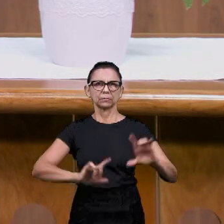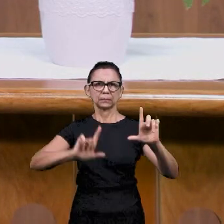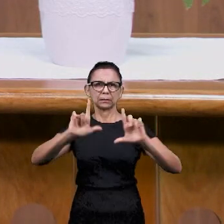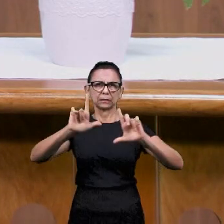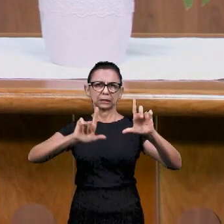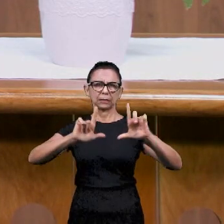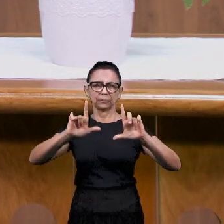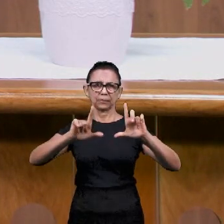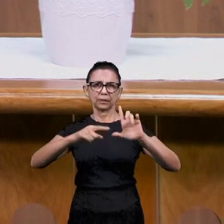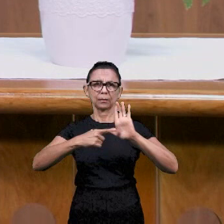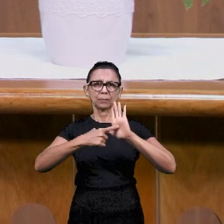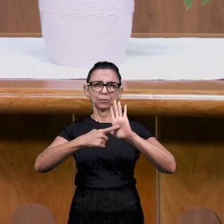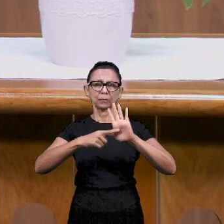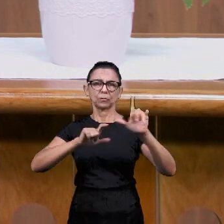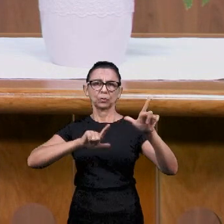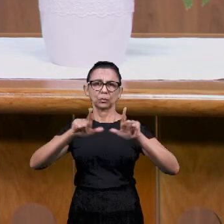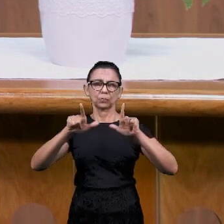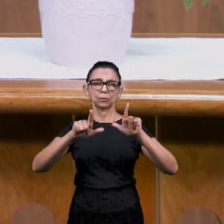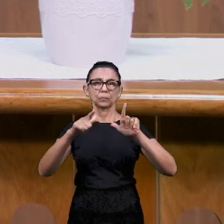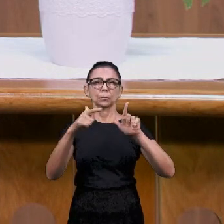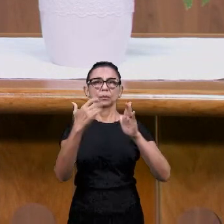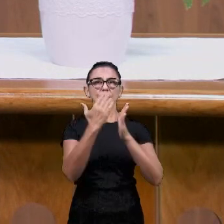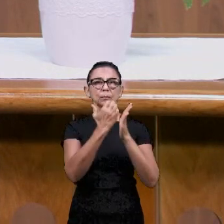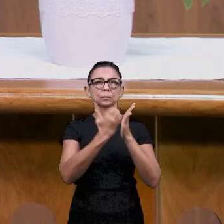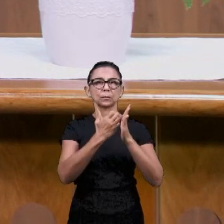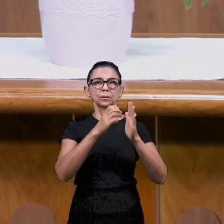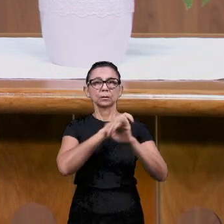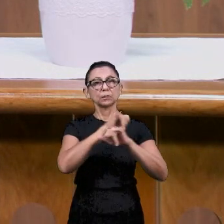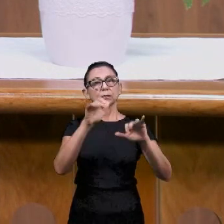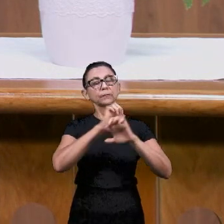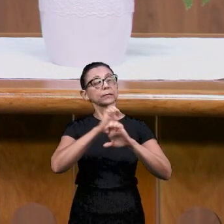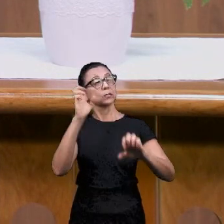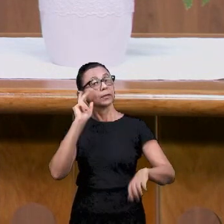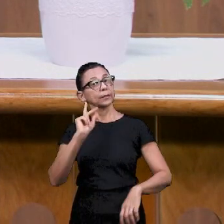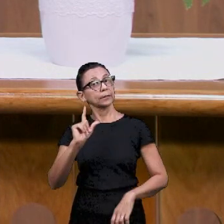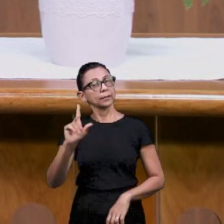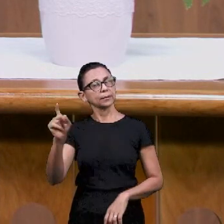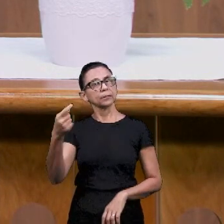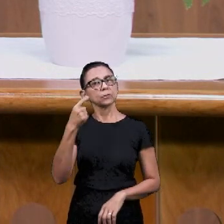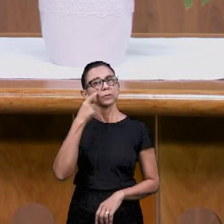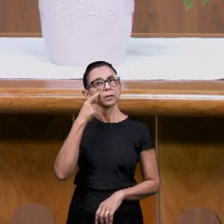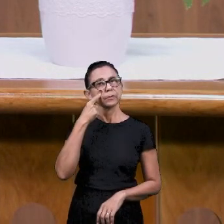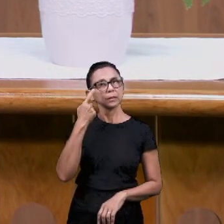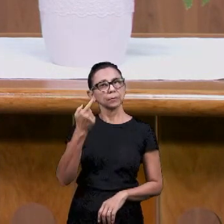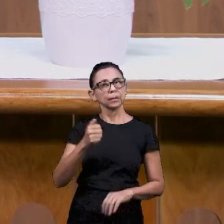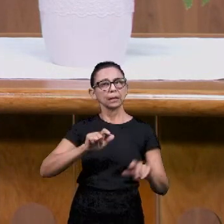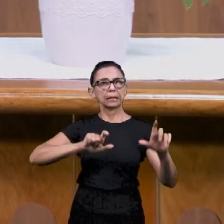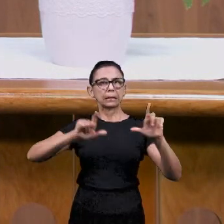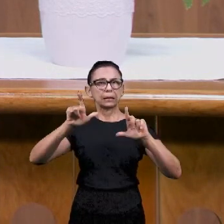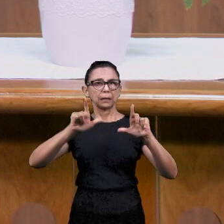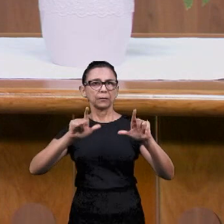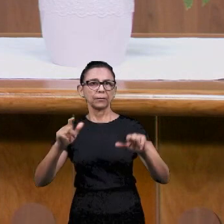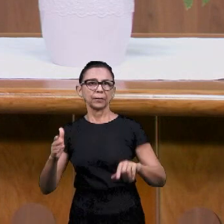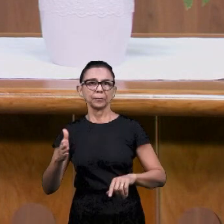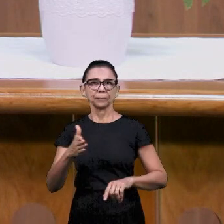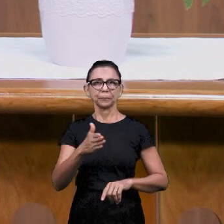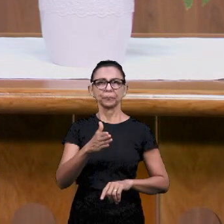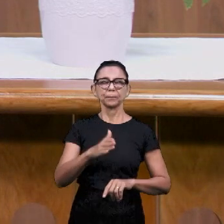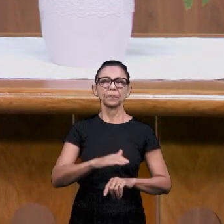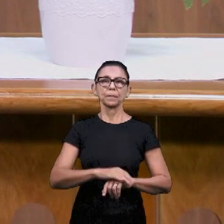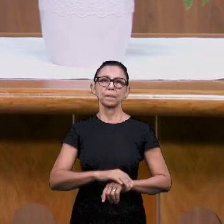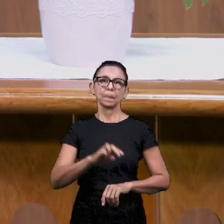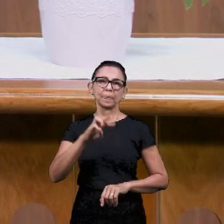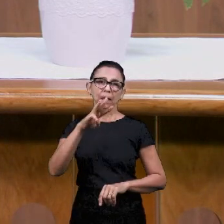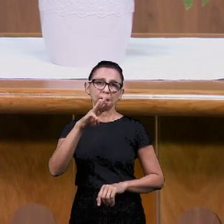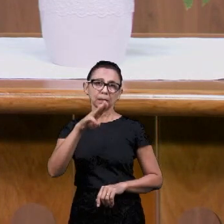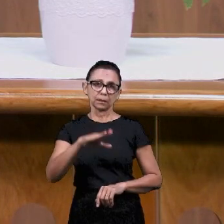reçoivent la programmation, donc vous allez regarder par la télé. À 15 heures, nous avons la programmation pour toute